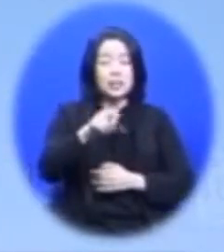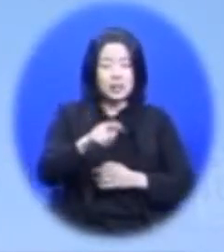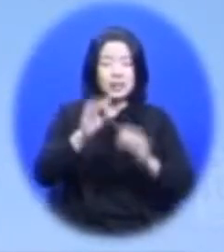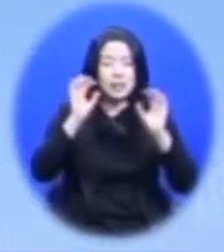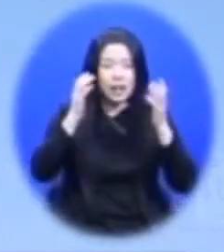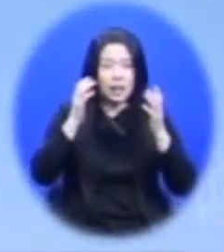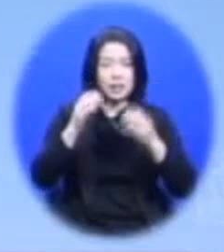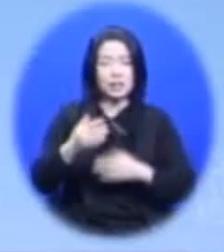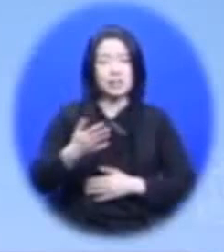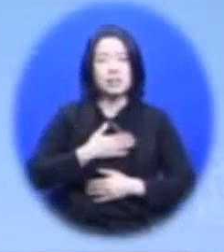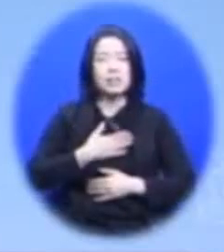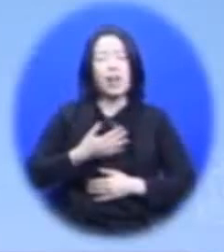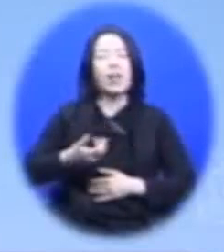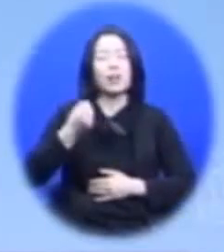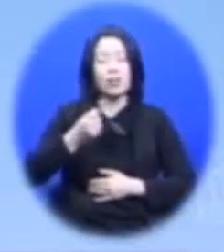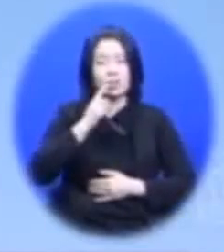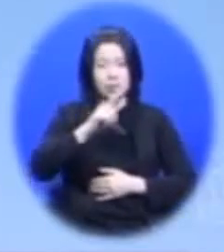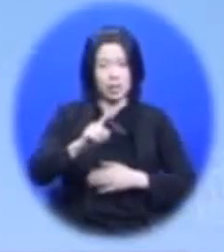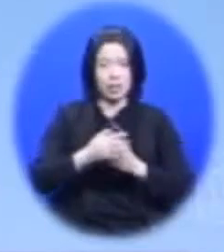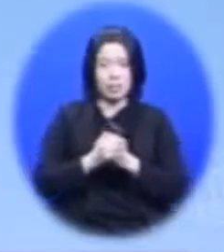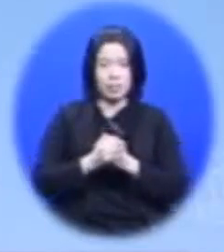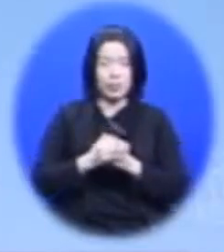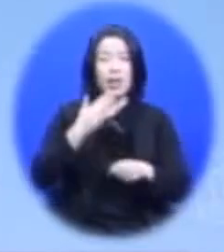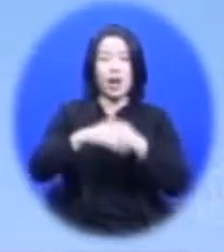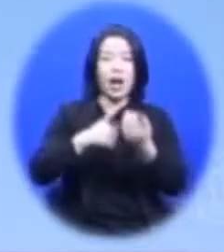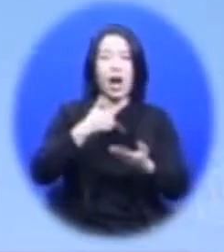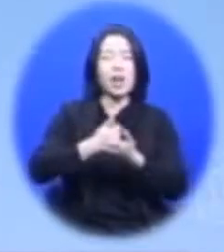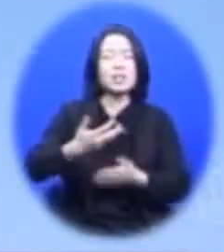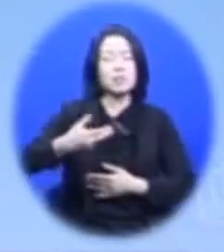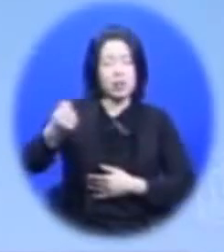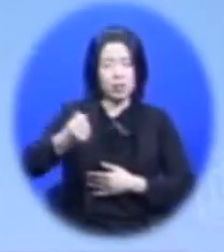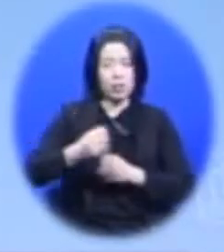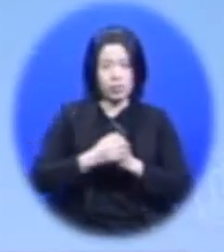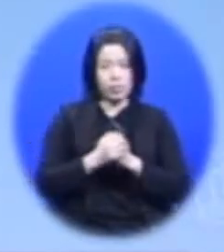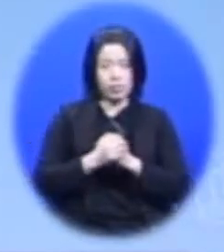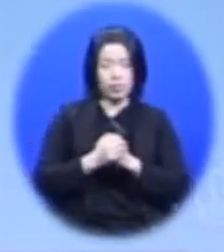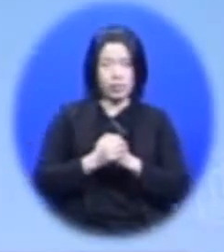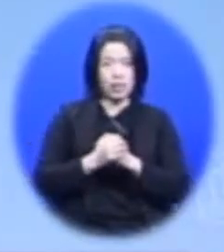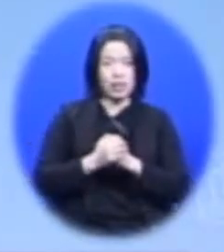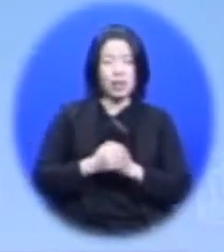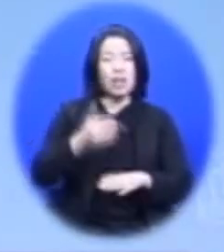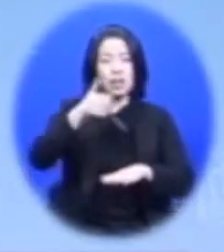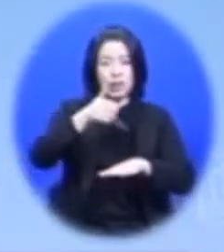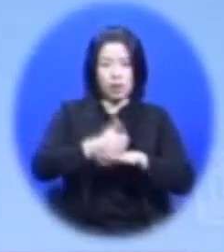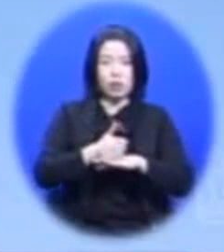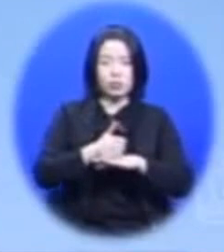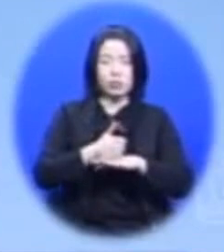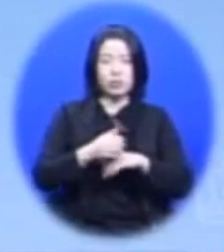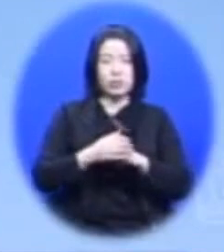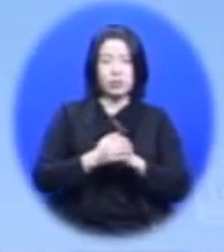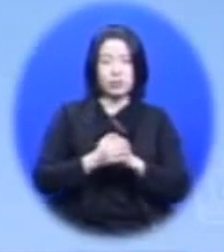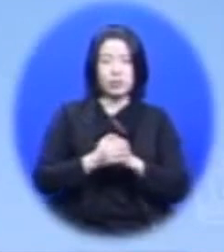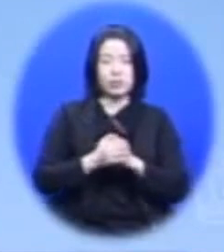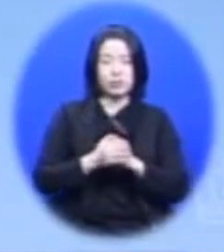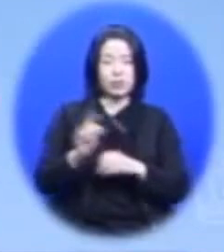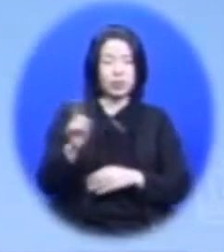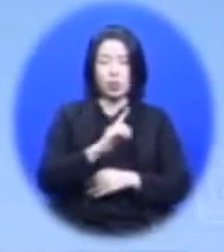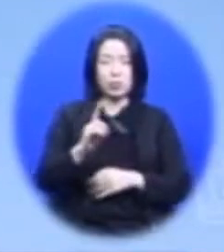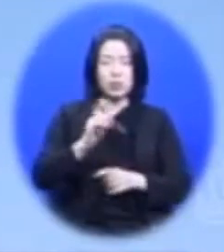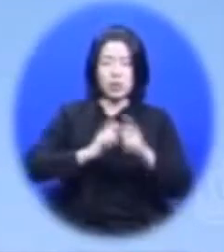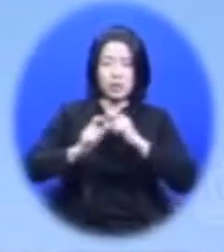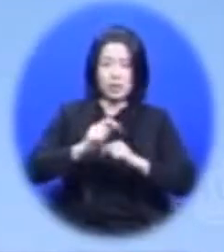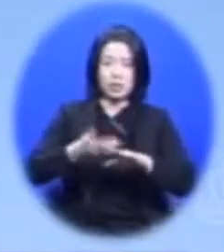내 것이라. 하나님의 것이래요. 결국은 도무지 더